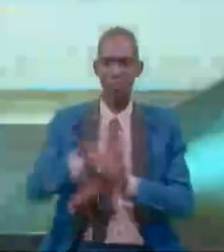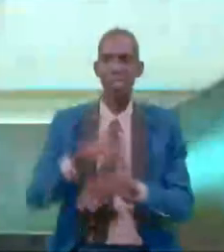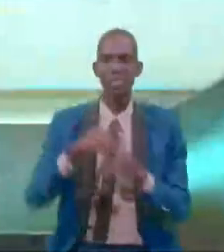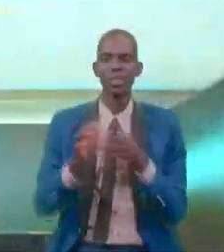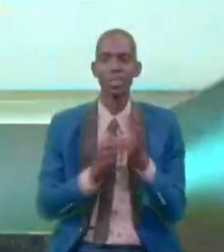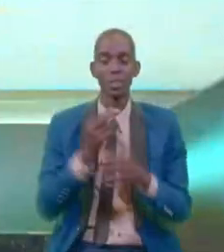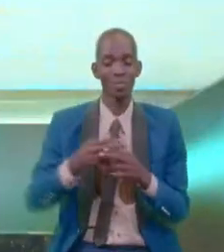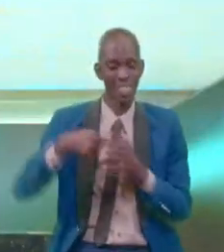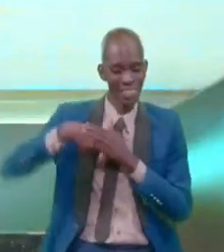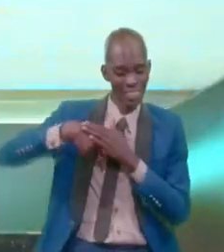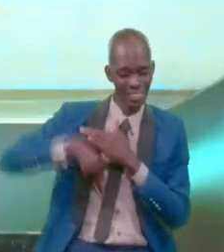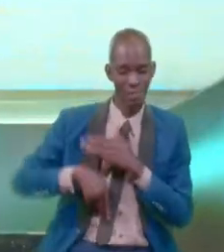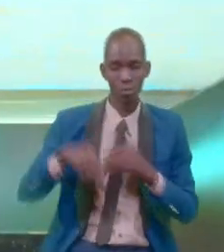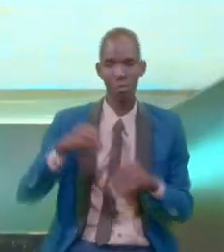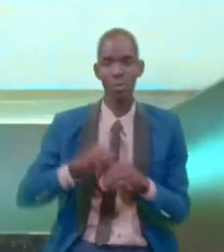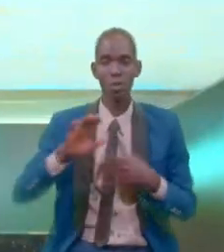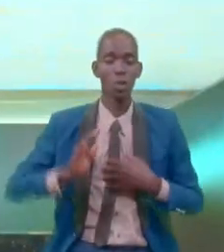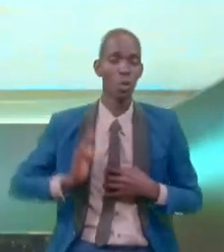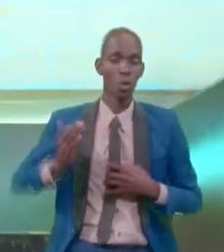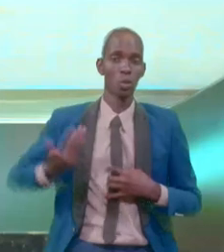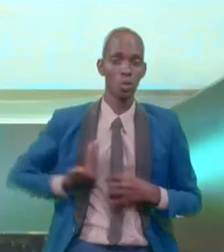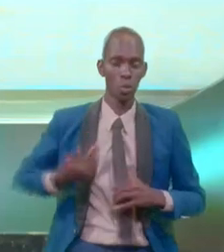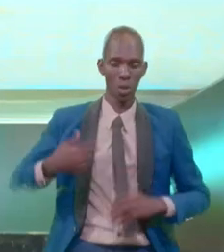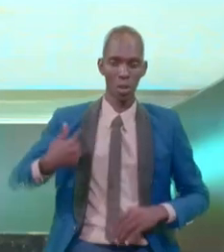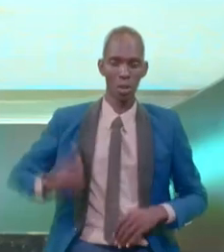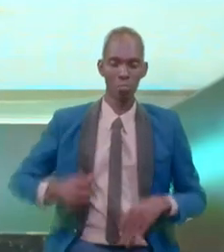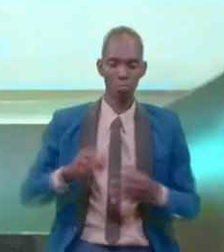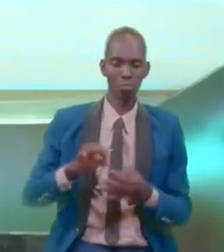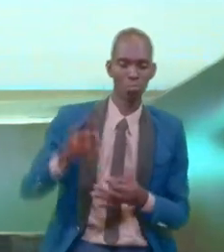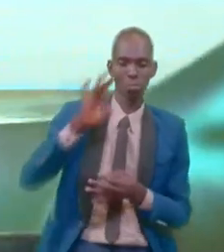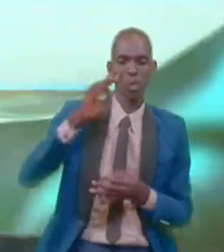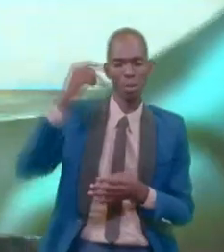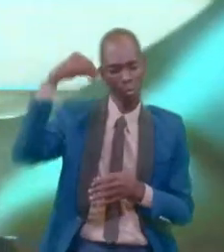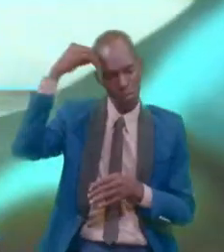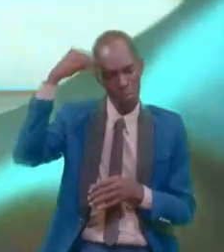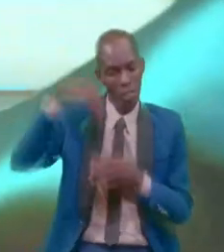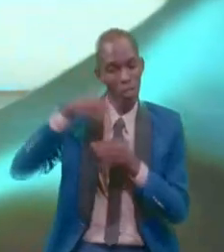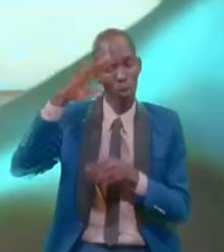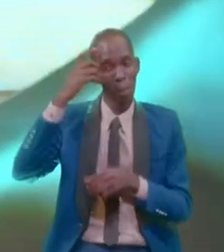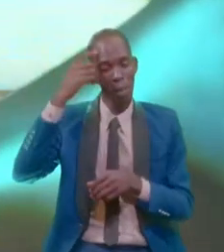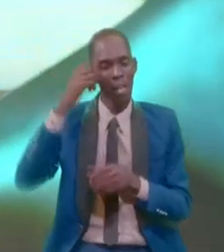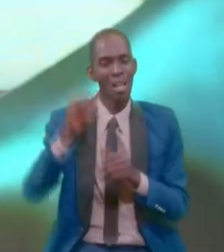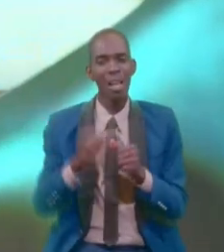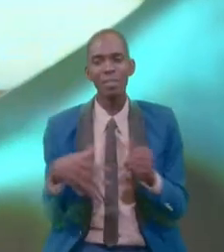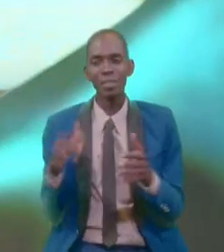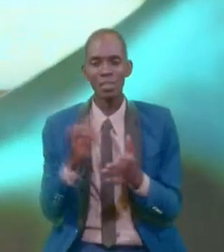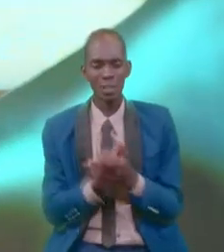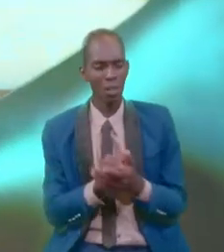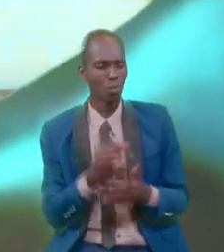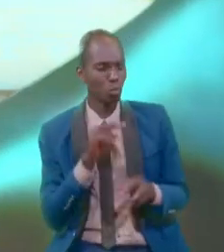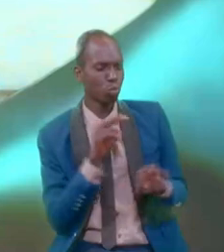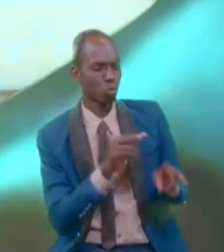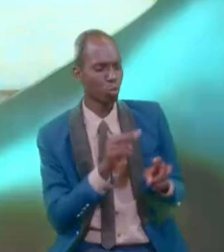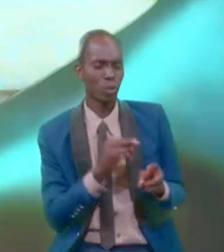soir dans votre âme, dans votre esprit, chaque partie de votre cerveau, toutes les choses qui